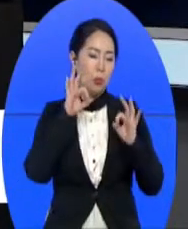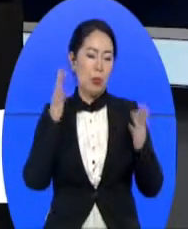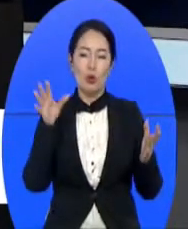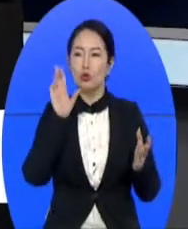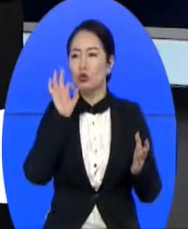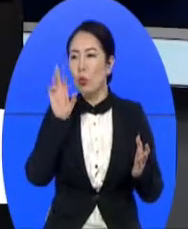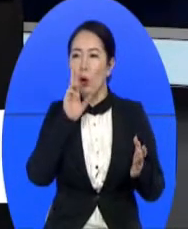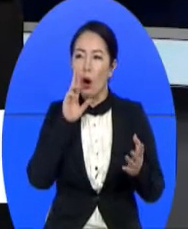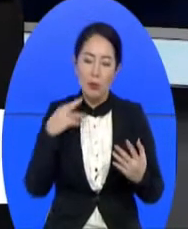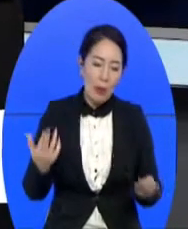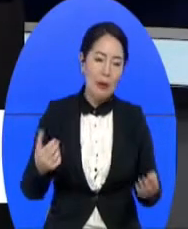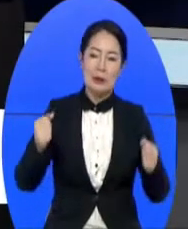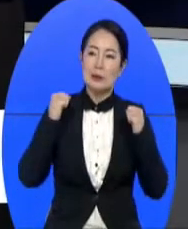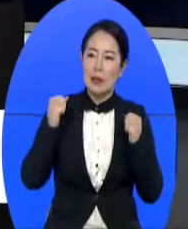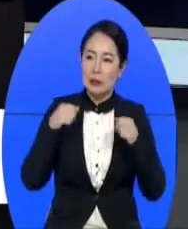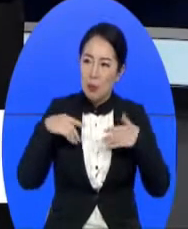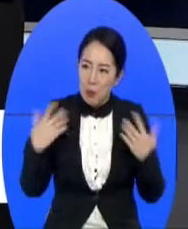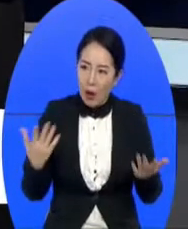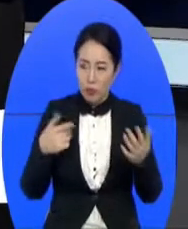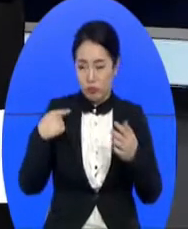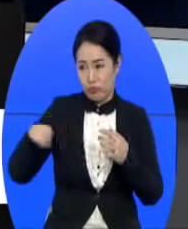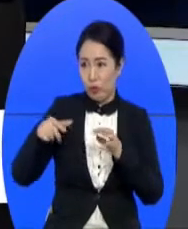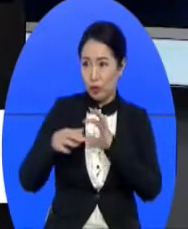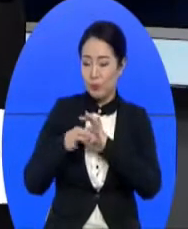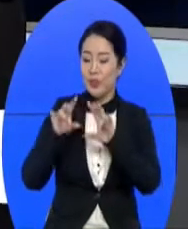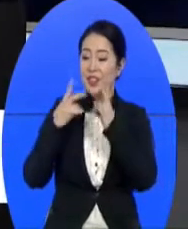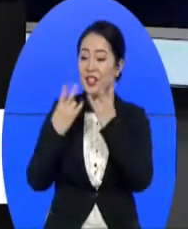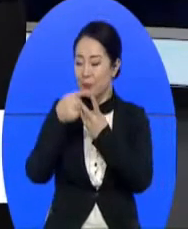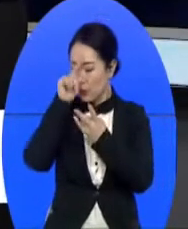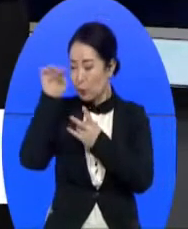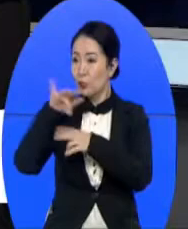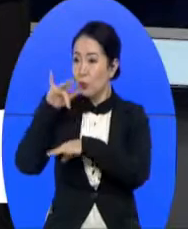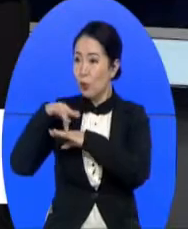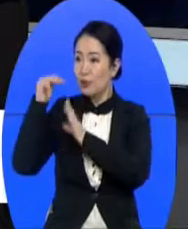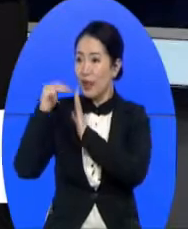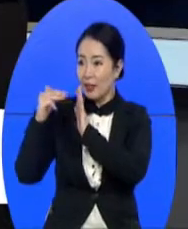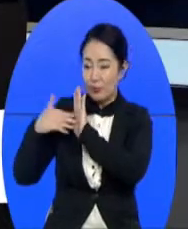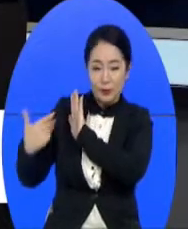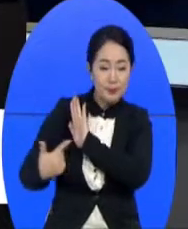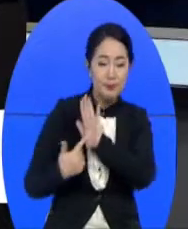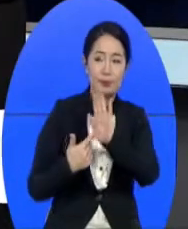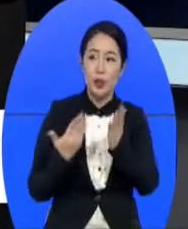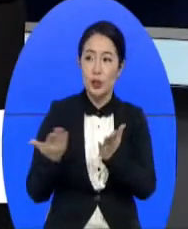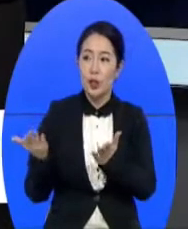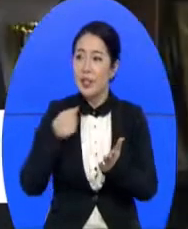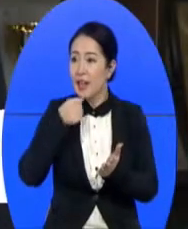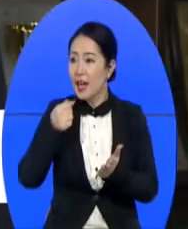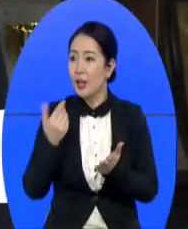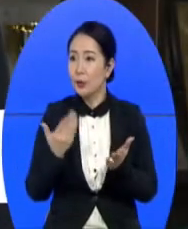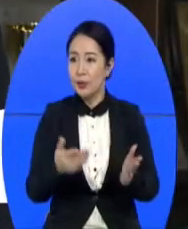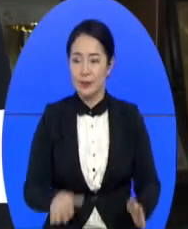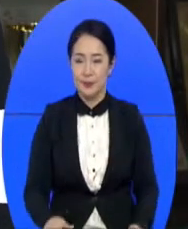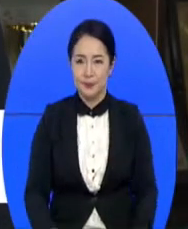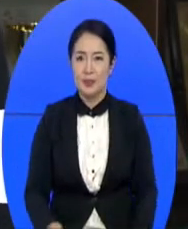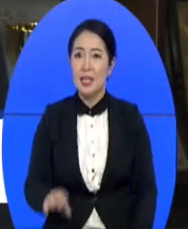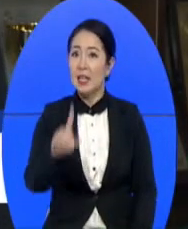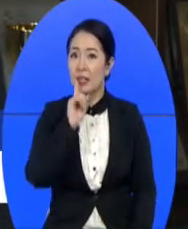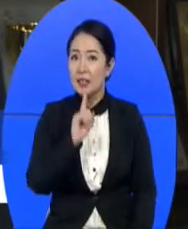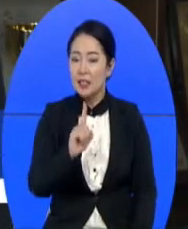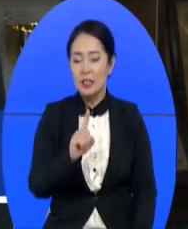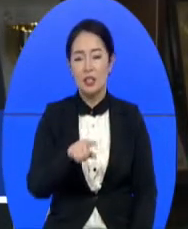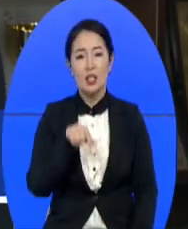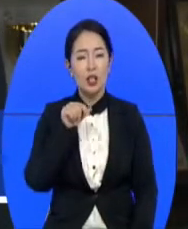байдгаас шалтгаалдаг гэдэг нийгмийн эрүүл мэндийн үндсэн төвөөс тайлбарлаж байгаа юм. За ингээд энэ яриаг одоо хөргий. Нэгдүгээрт бол энэ